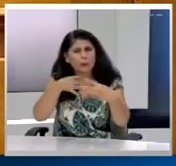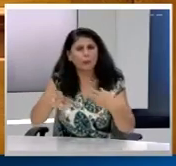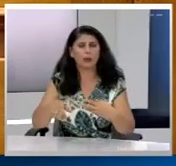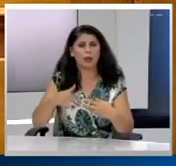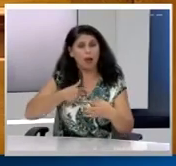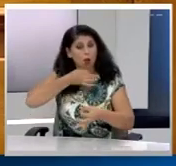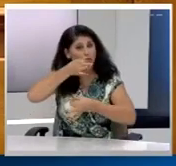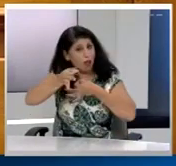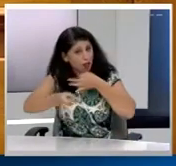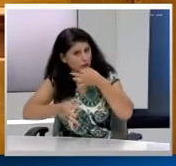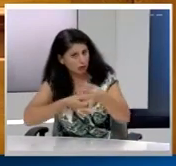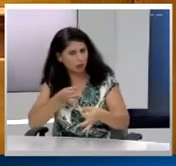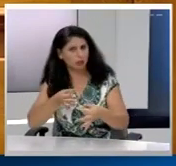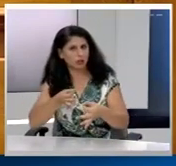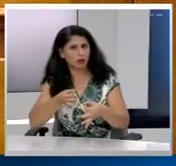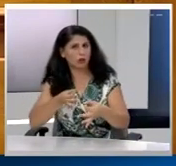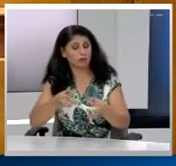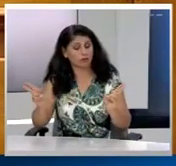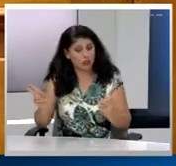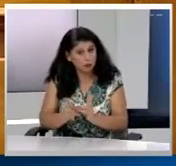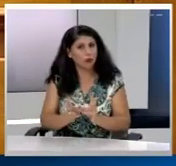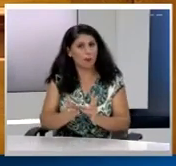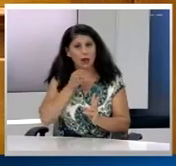θα εξηγήσω όσο πιο συναρτικά μπορώ